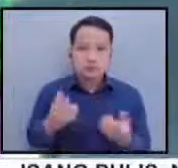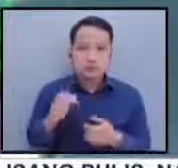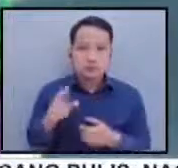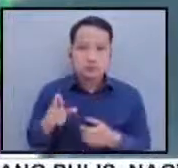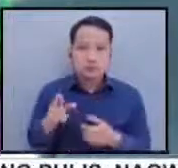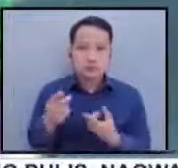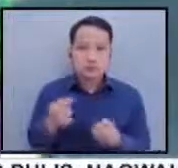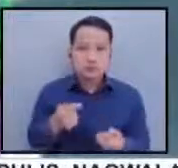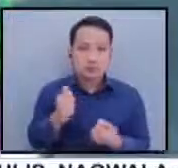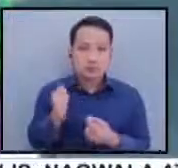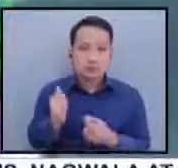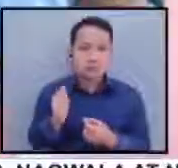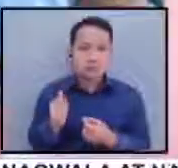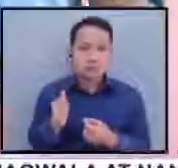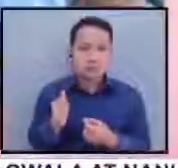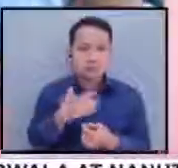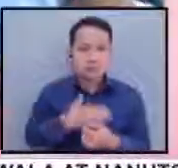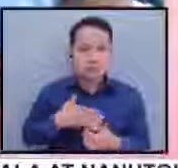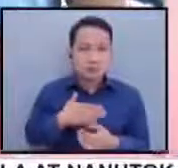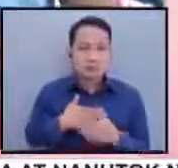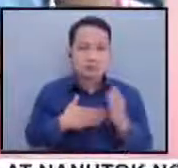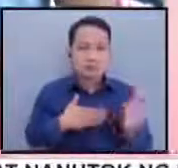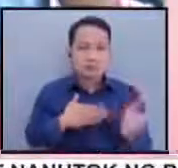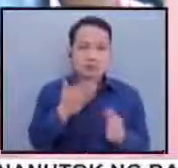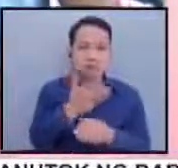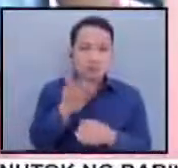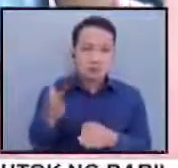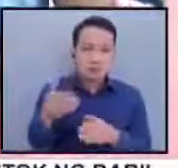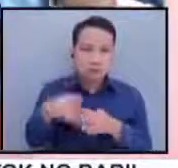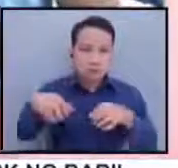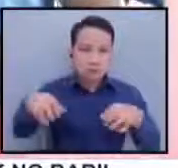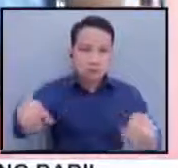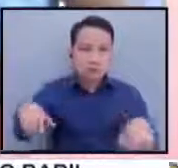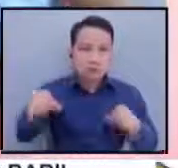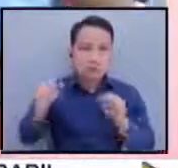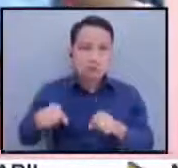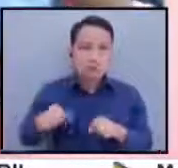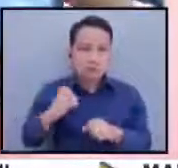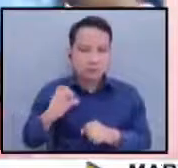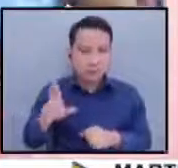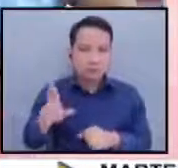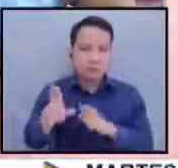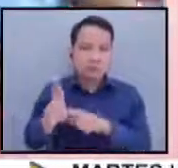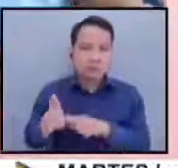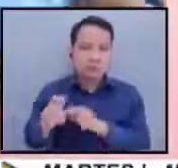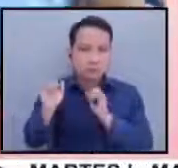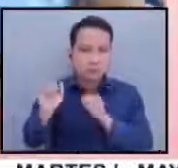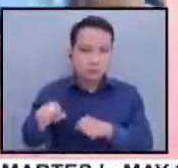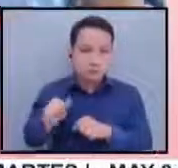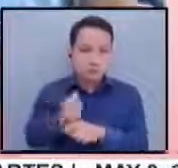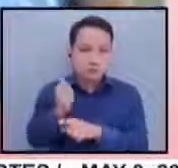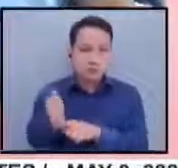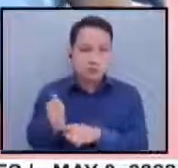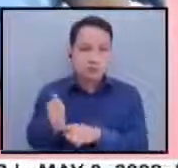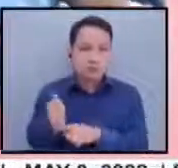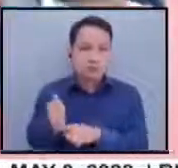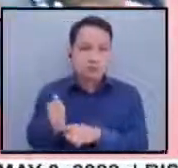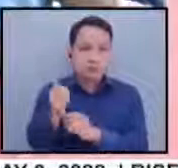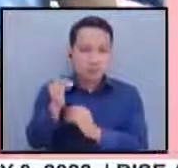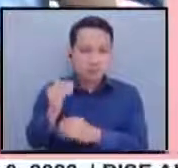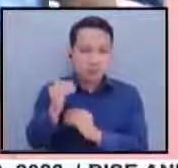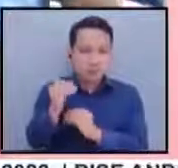ginagawa nila, nakikiusap muna sila dito sa mga kapitbahay nila na may mga CR. At yun nga ay limitado lang